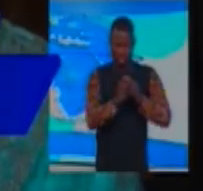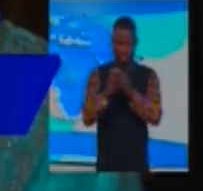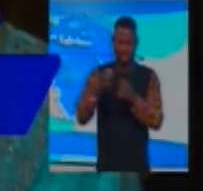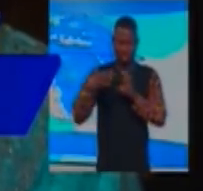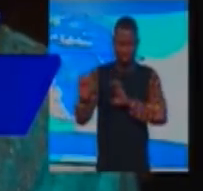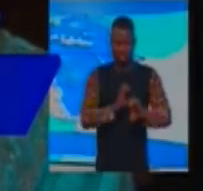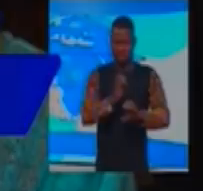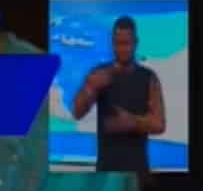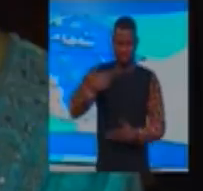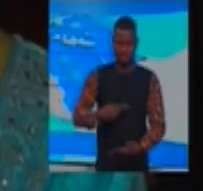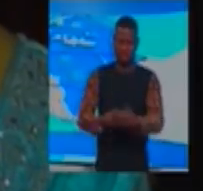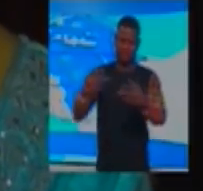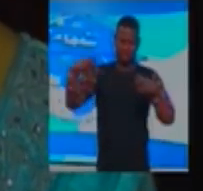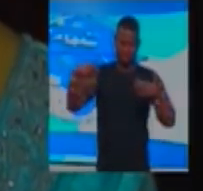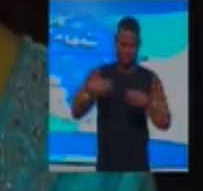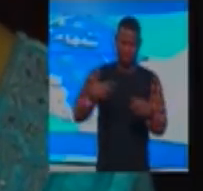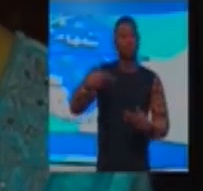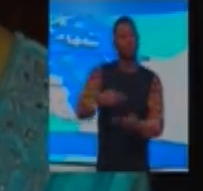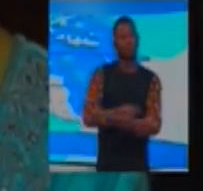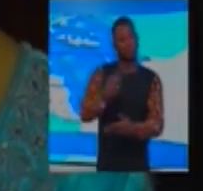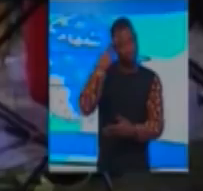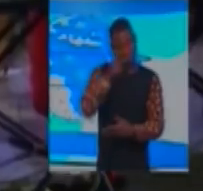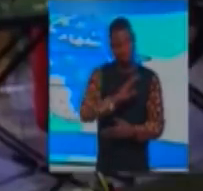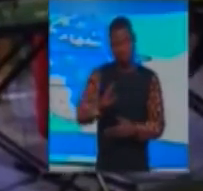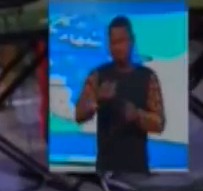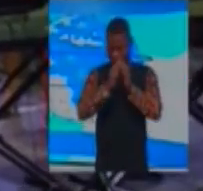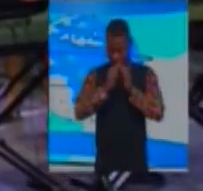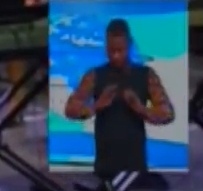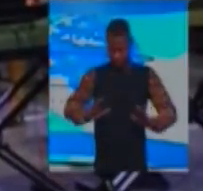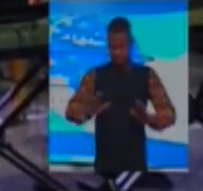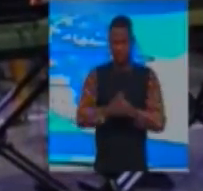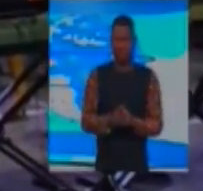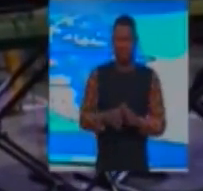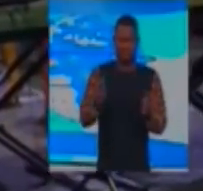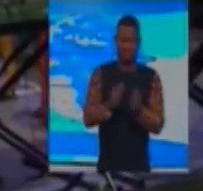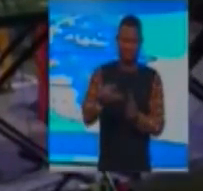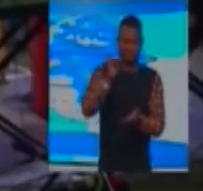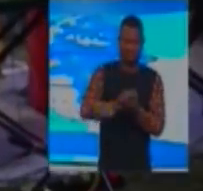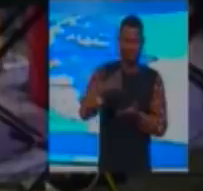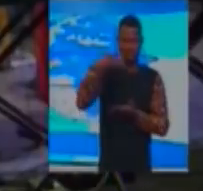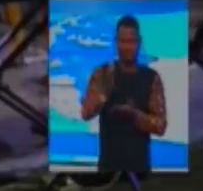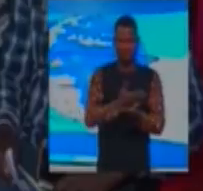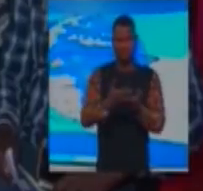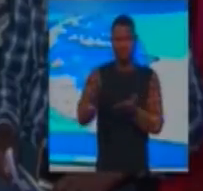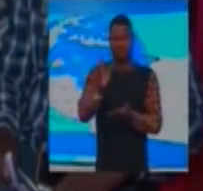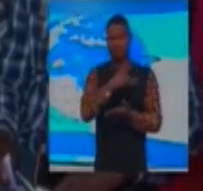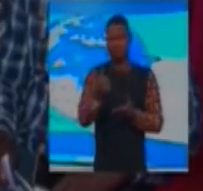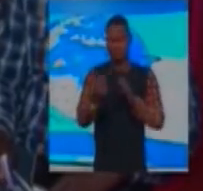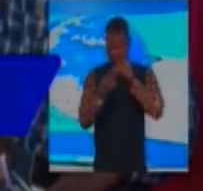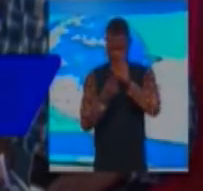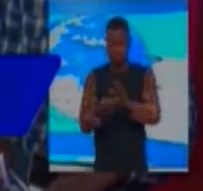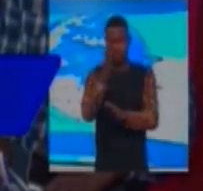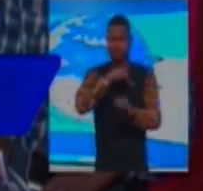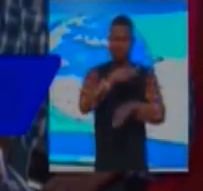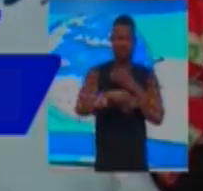certaine énergie dont le Burkina a vraiment besoin, une énergie de paix. À travers ce concert, Burkina Symphonie veut témoigner au monde